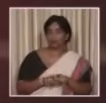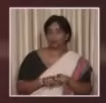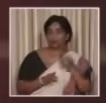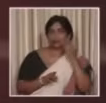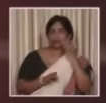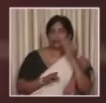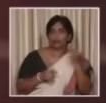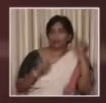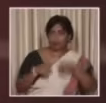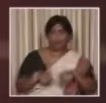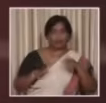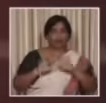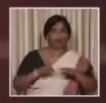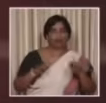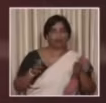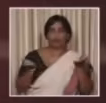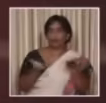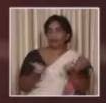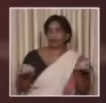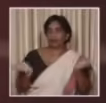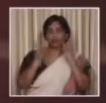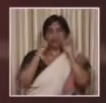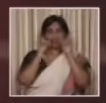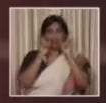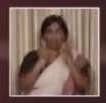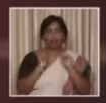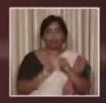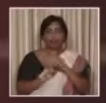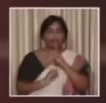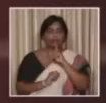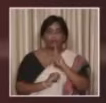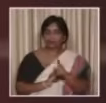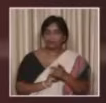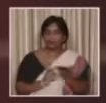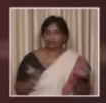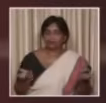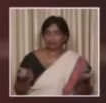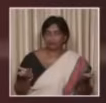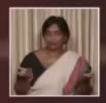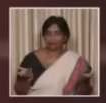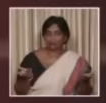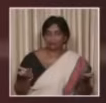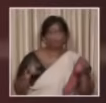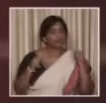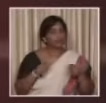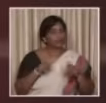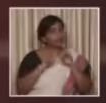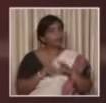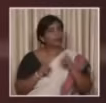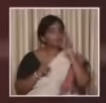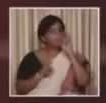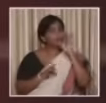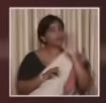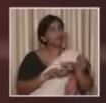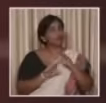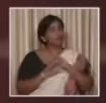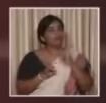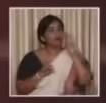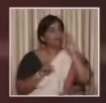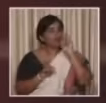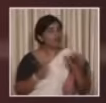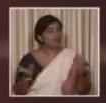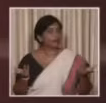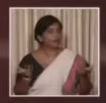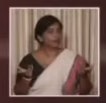බලාපොරොත්තුෙන් ආපු දරුවෝ මේක ඇතුලේ මොකද්ද දැක්කේ කියලා ඔබතුමා කියන්න ඔක කරුණා කරලා. අද ඒ බලාපොරොත්තුෙන් ආපු දරුව මේක ඇතුලේ මොනවද